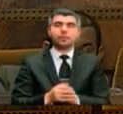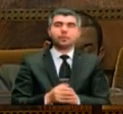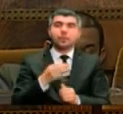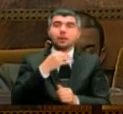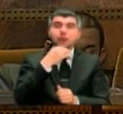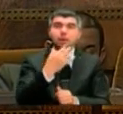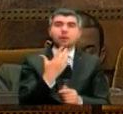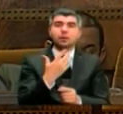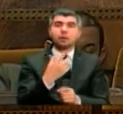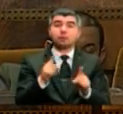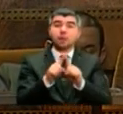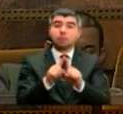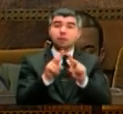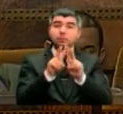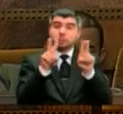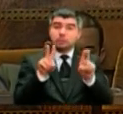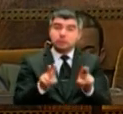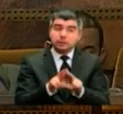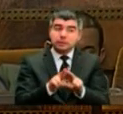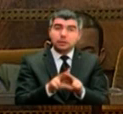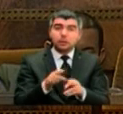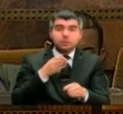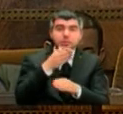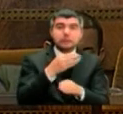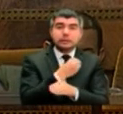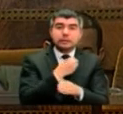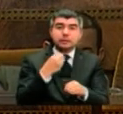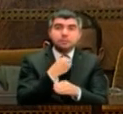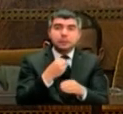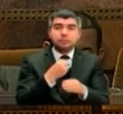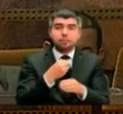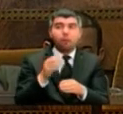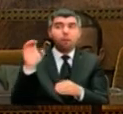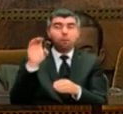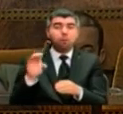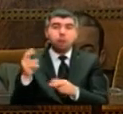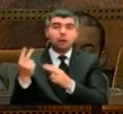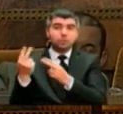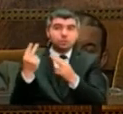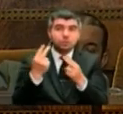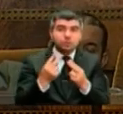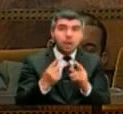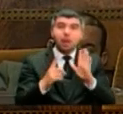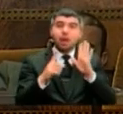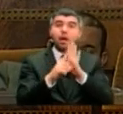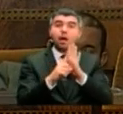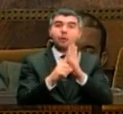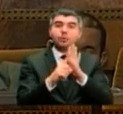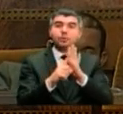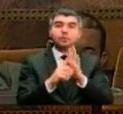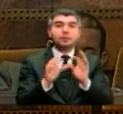للوحدة المتنقلة ولا الأطباء الأجانب، وهذا خرق واضح لا للقانون اللي صدقنا عليه هنا يا سيد